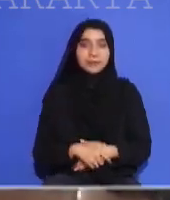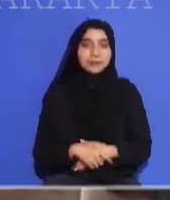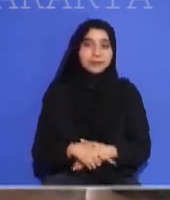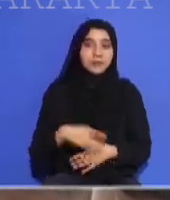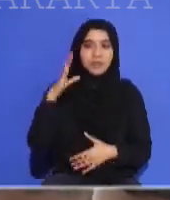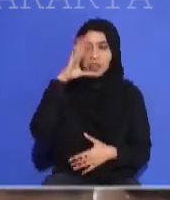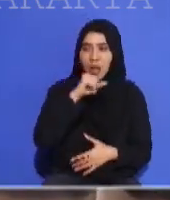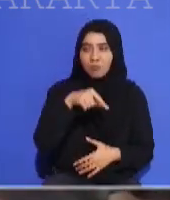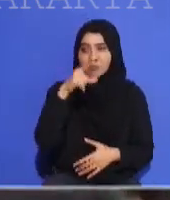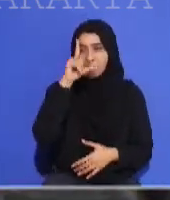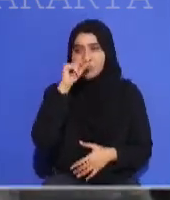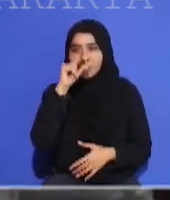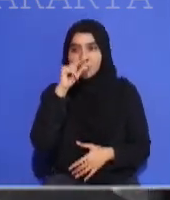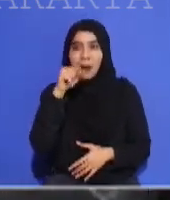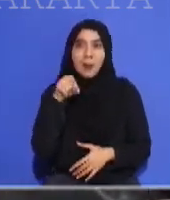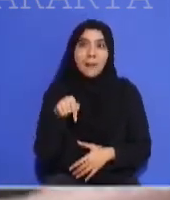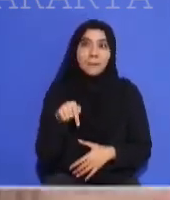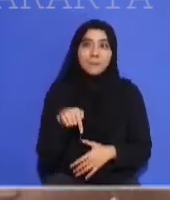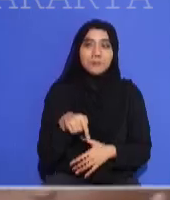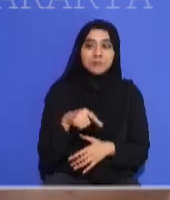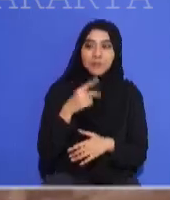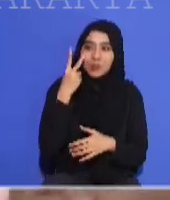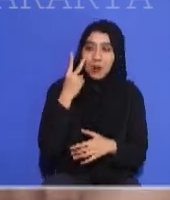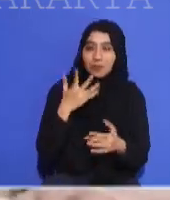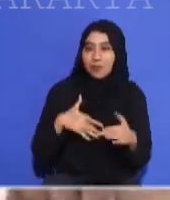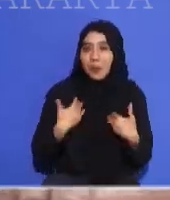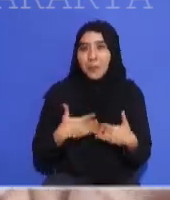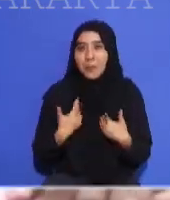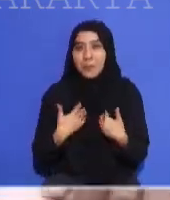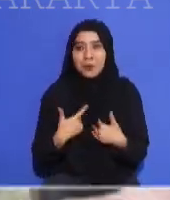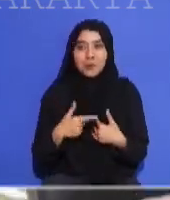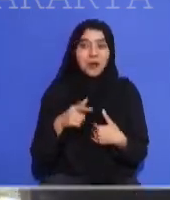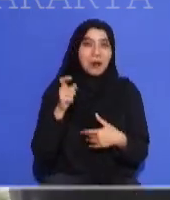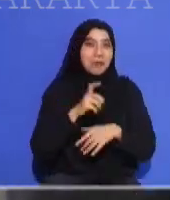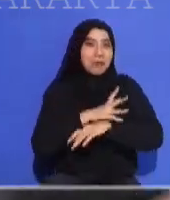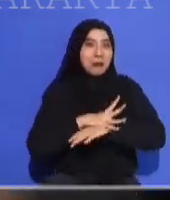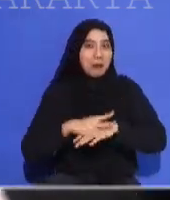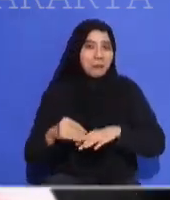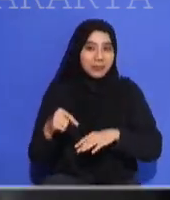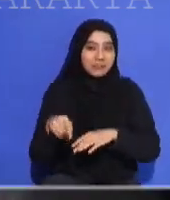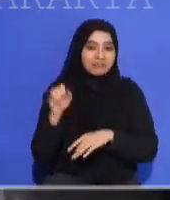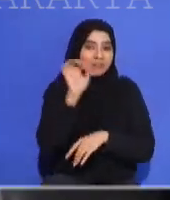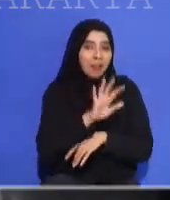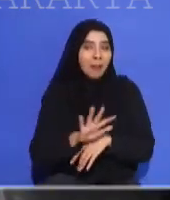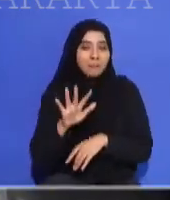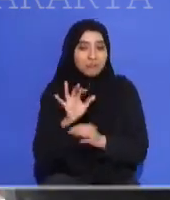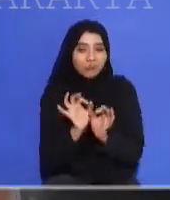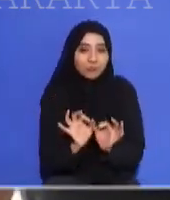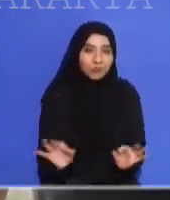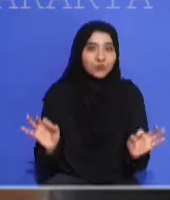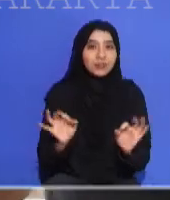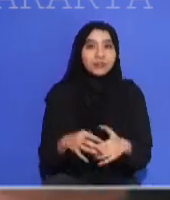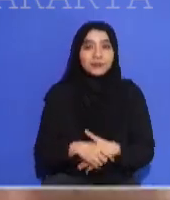Dengan melihat ini seperti apa? Bunda. Enak sih, bagus, masih asri, masih natural. Buat